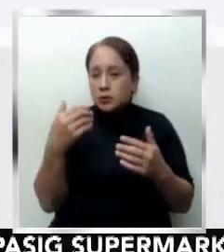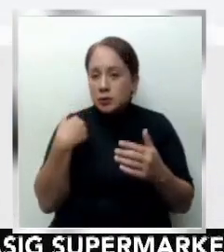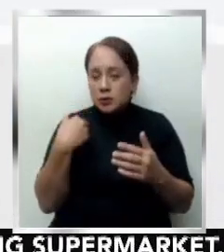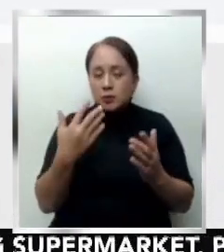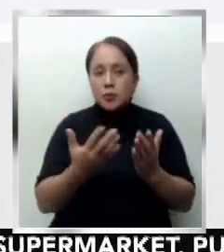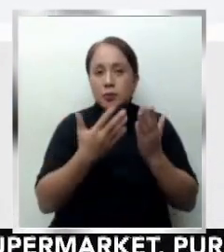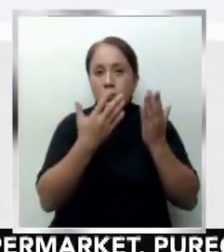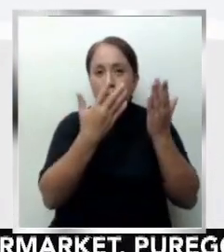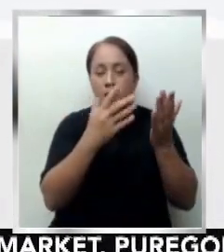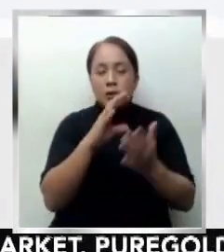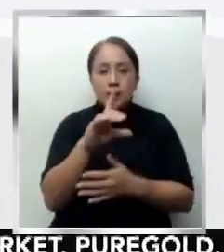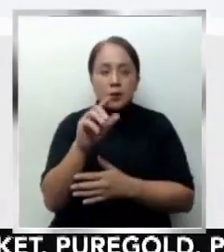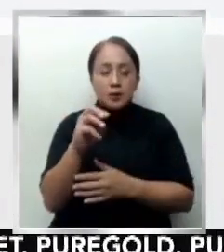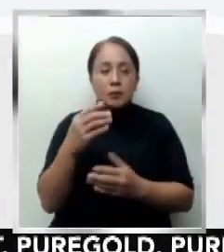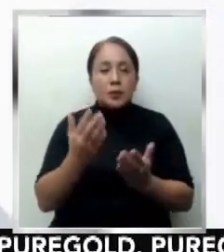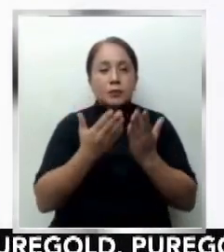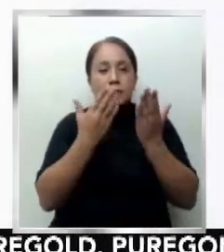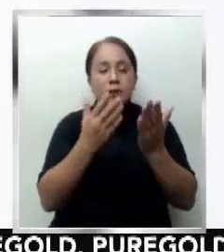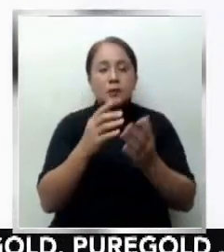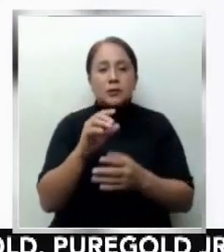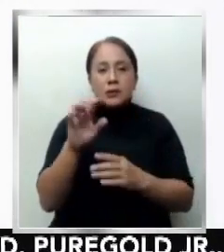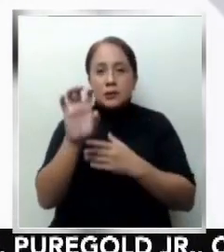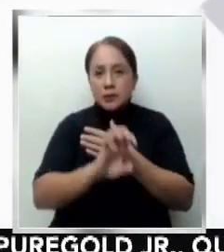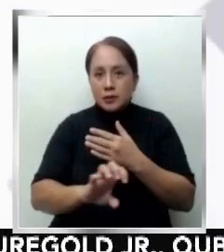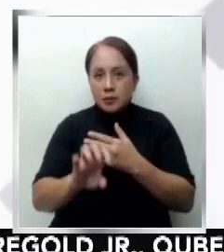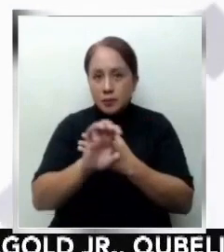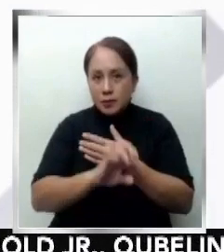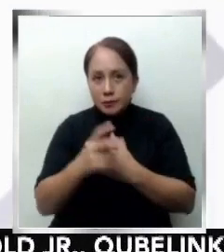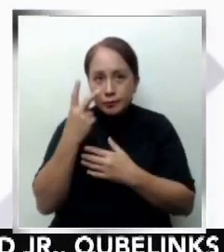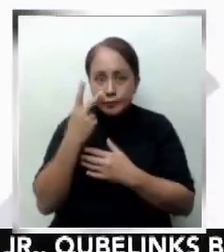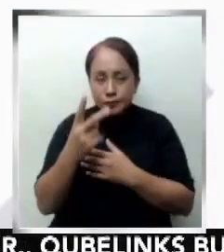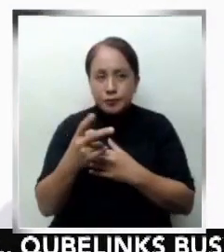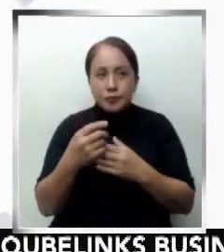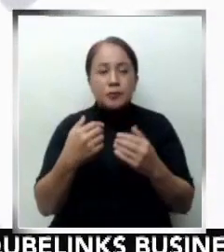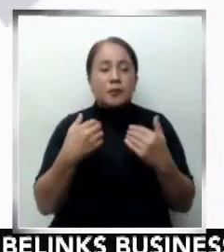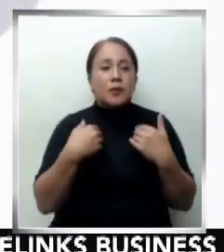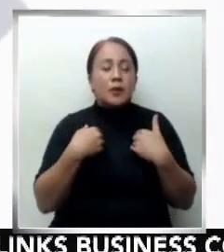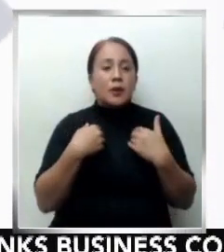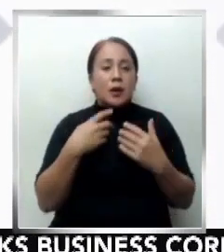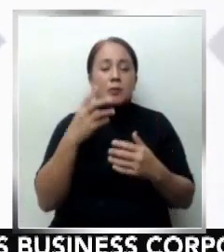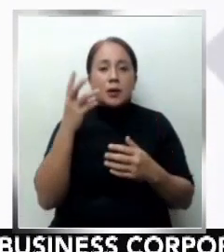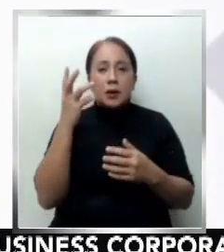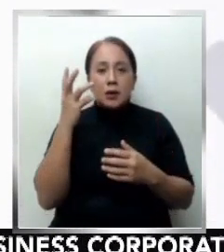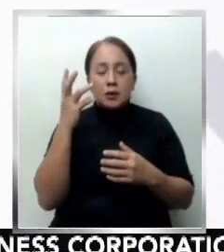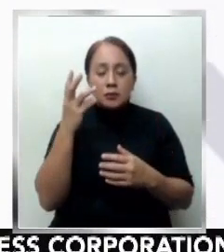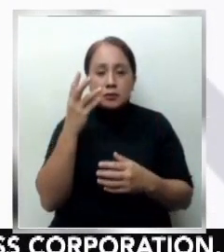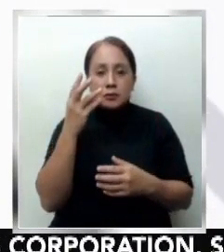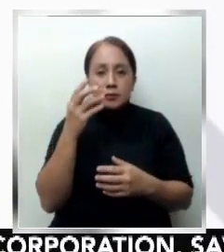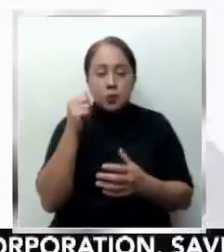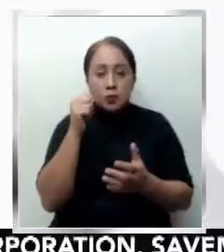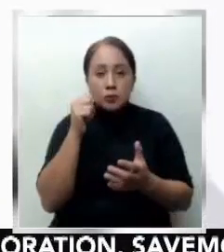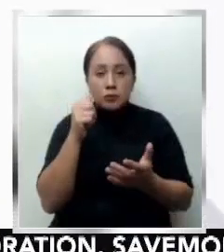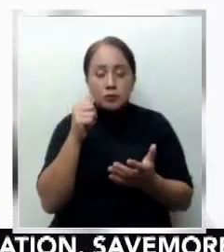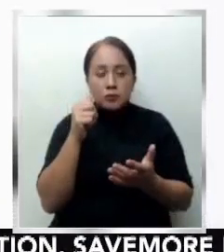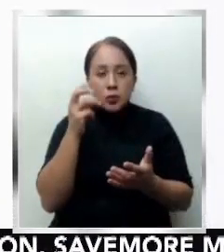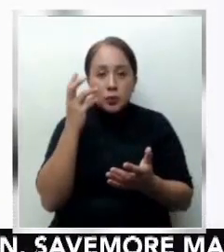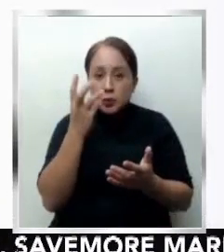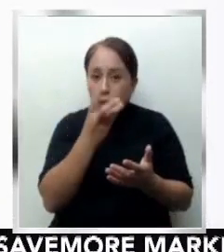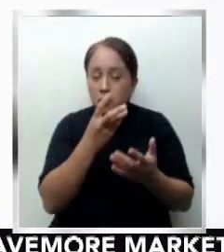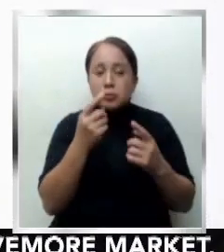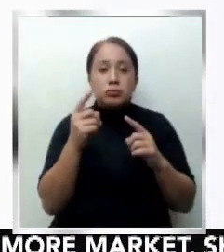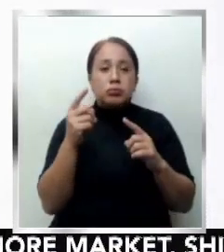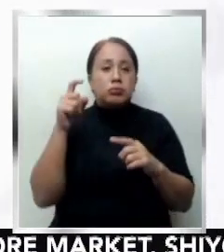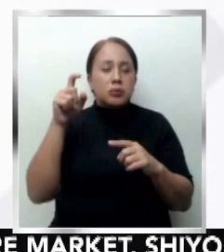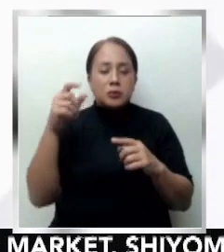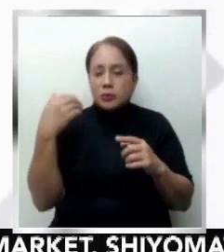raw magsumite sa email na ito. Kapag po namin ang mga widows, hindi po kami basta-basta makapag-register po doon